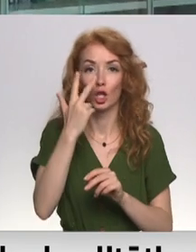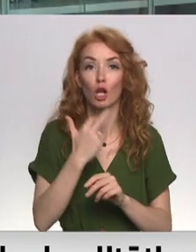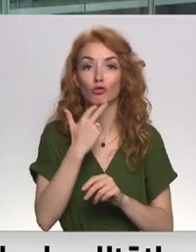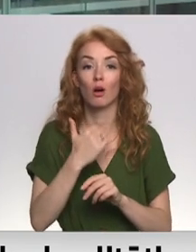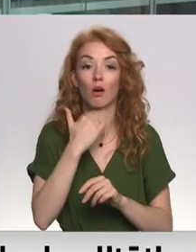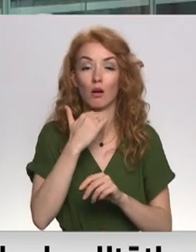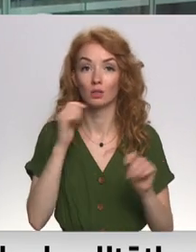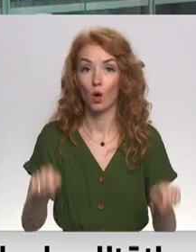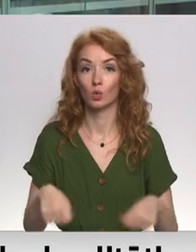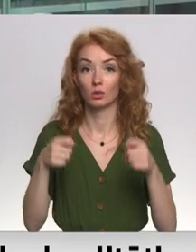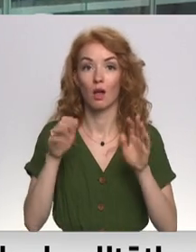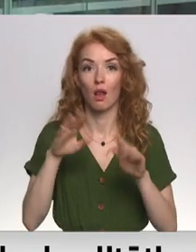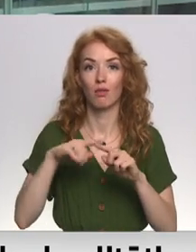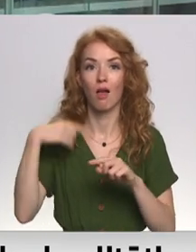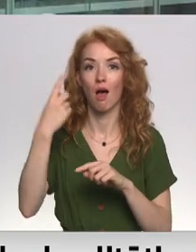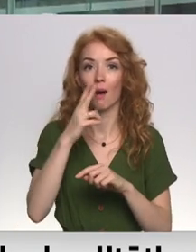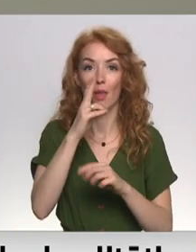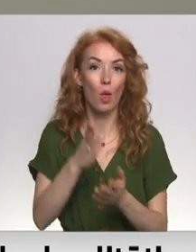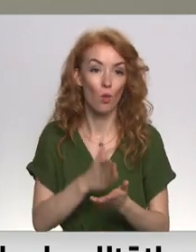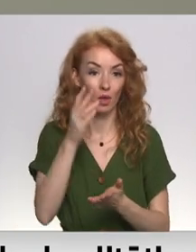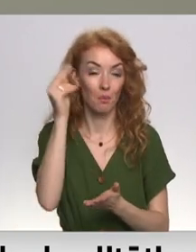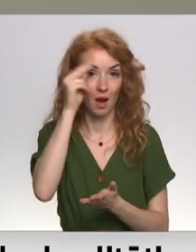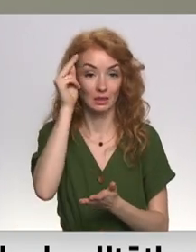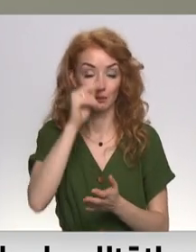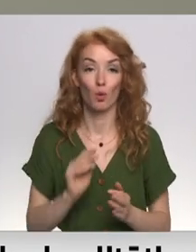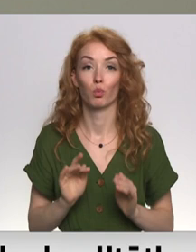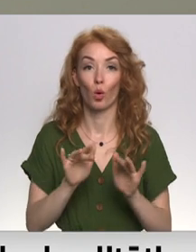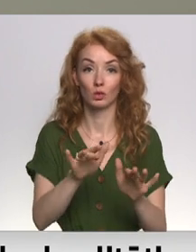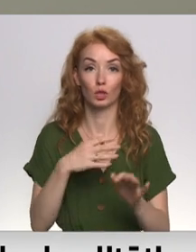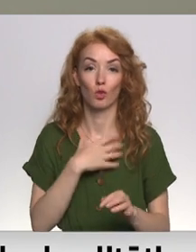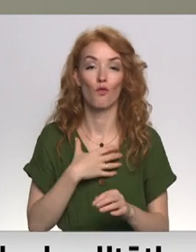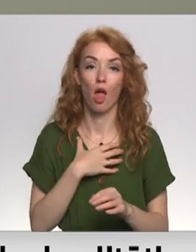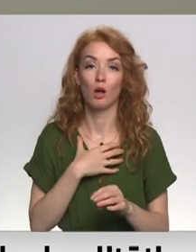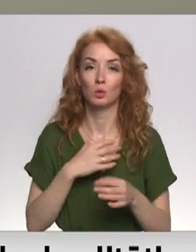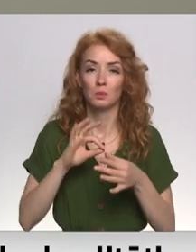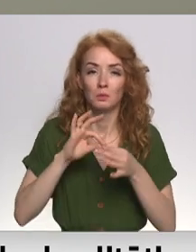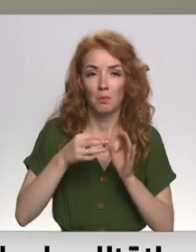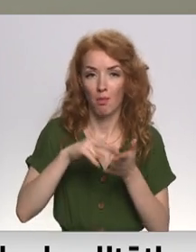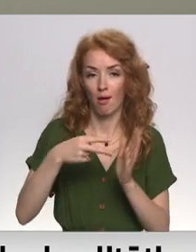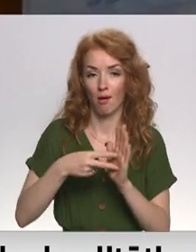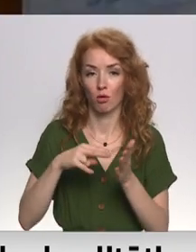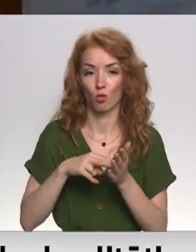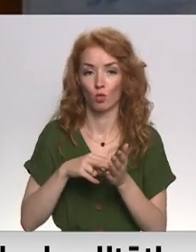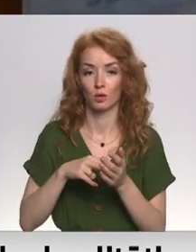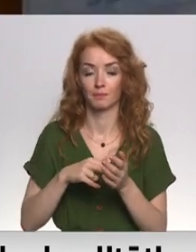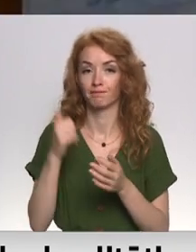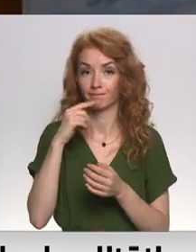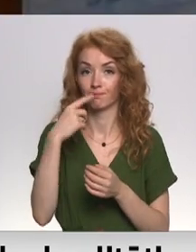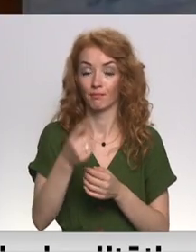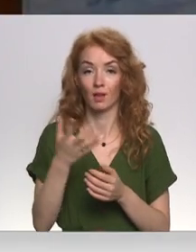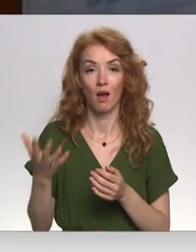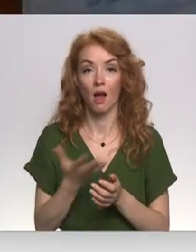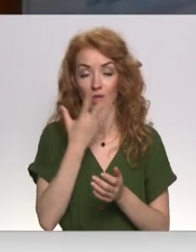audzinātājs. Lai bērniem nākamnedēļ notiktu mācības, procesu nāksies rūpīgi pārplānot. Esam varējuši ar